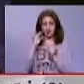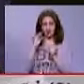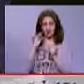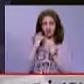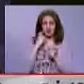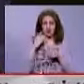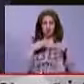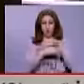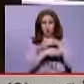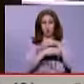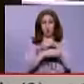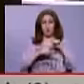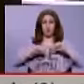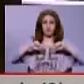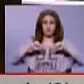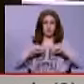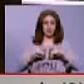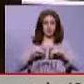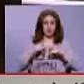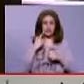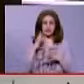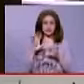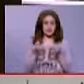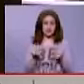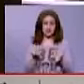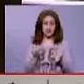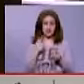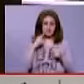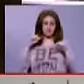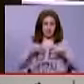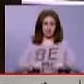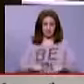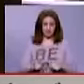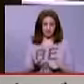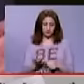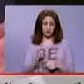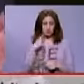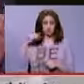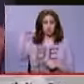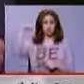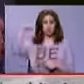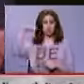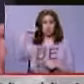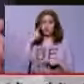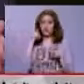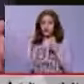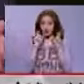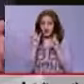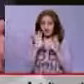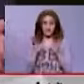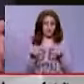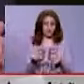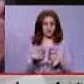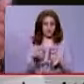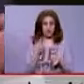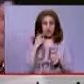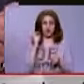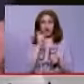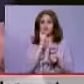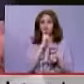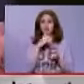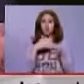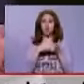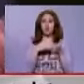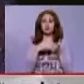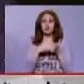في مكتبها بالشركه. وانا عايز اعرف، طب مديرها المباشر كان فين؟ مدير المصنع كان